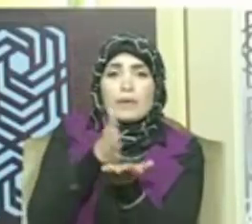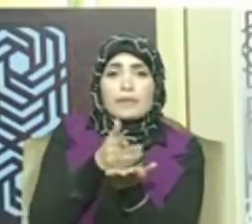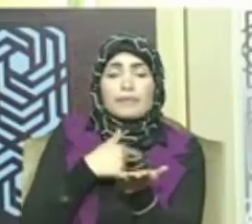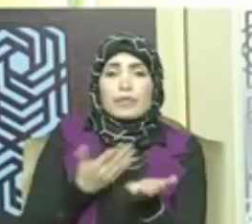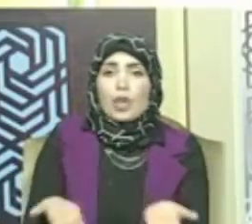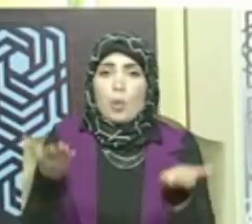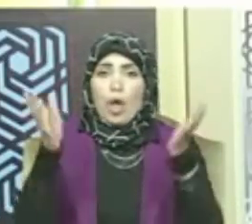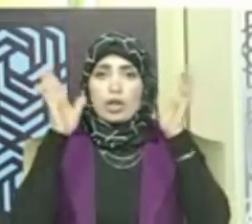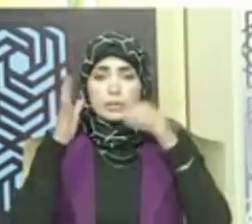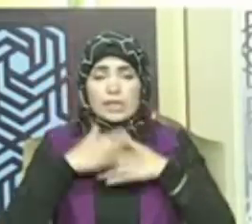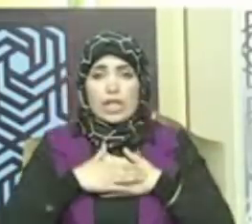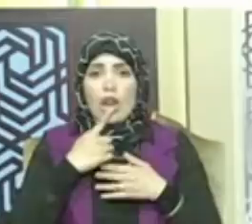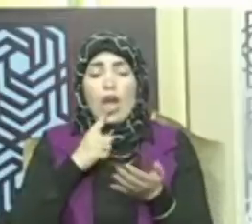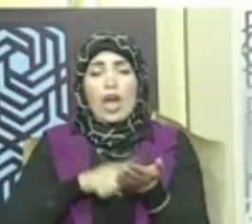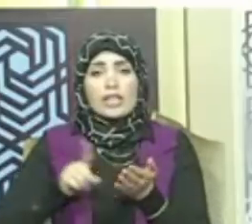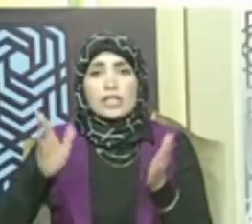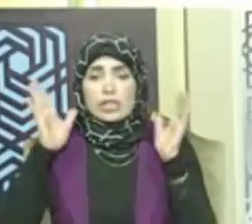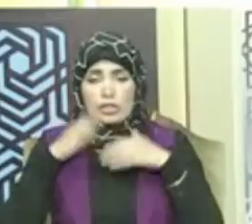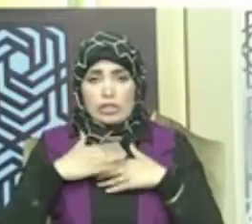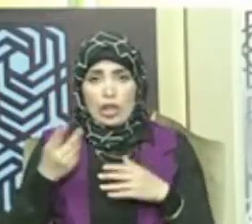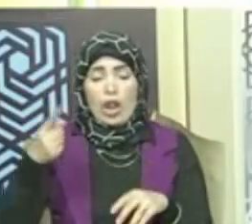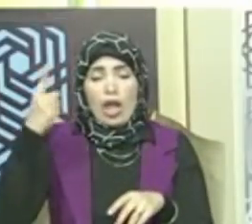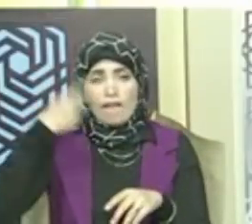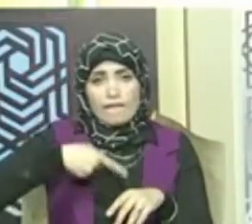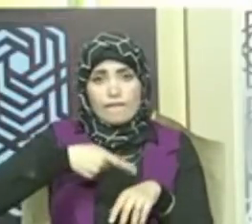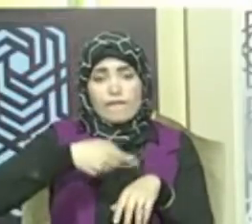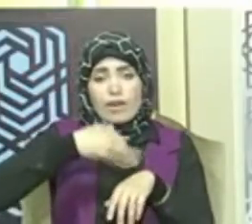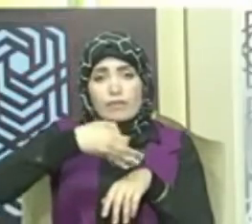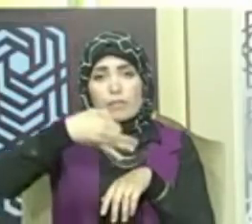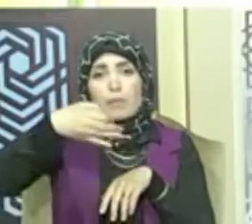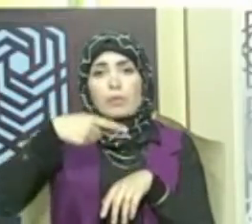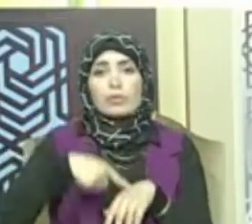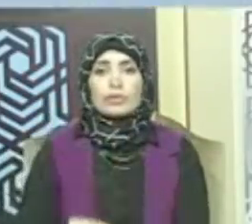عبد الله أقم الصلاة، إن الصلاة كانت على المؤمنين كتابًا موقوتًا.